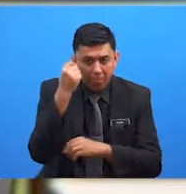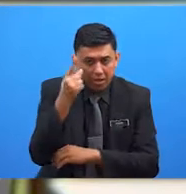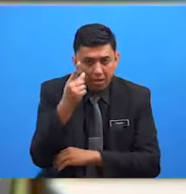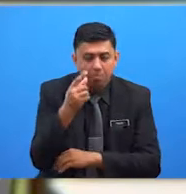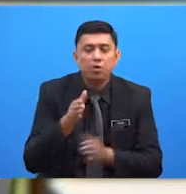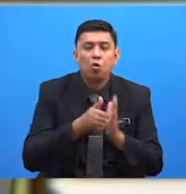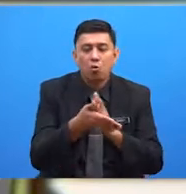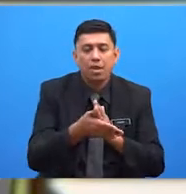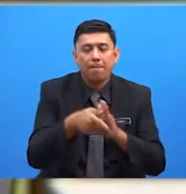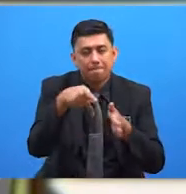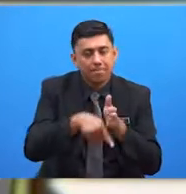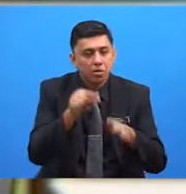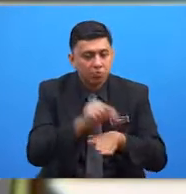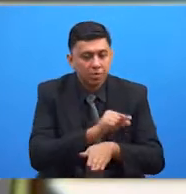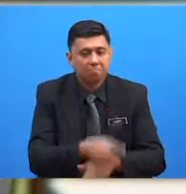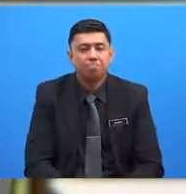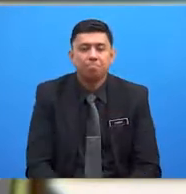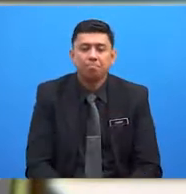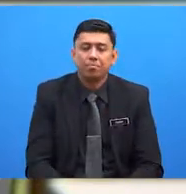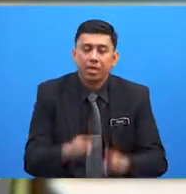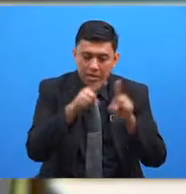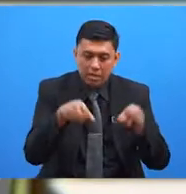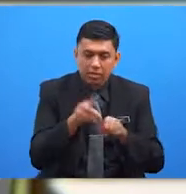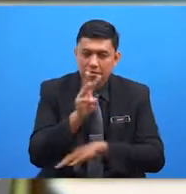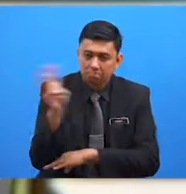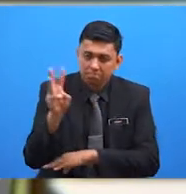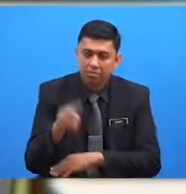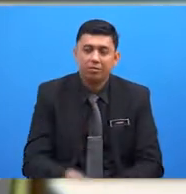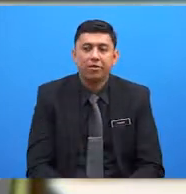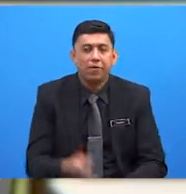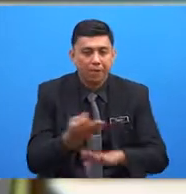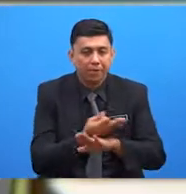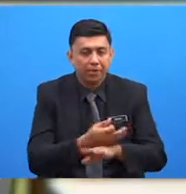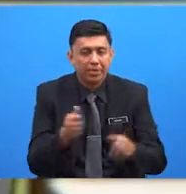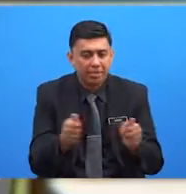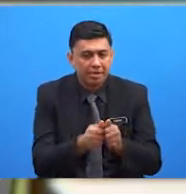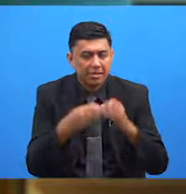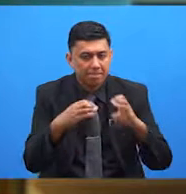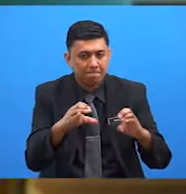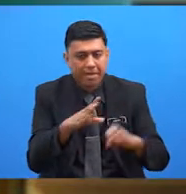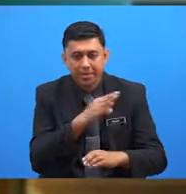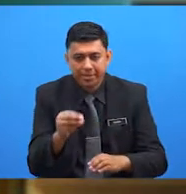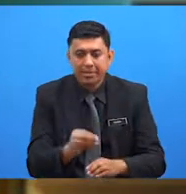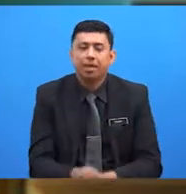pengguna. Laman web juga boleh berfungsi dengan lancar dan berkesan.